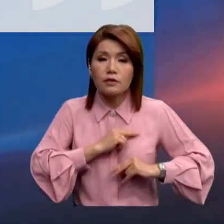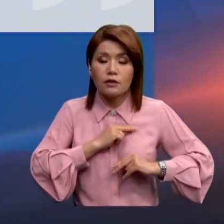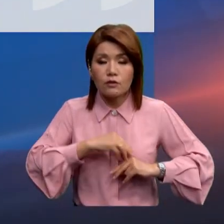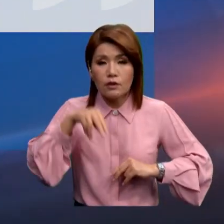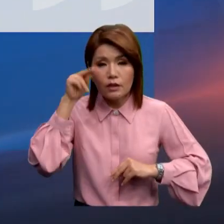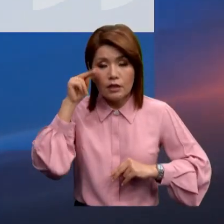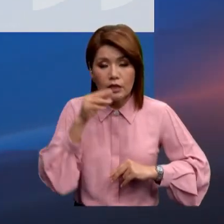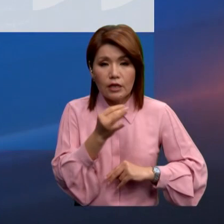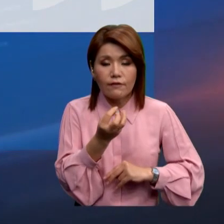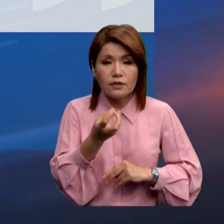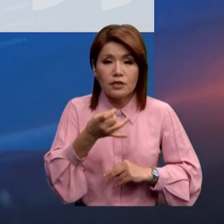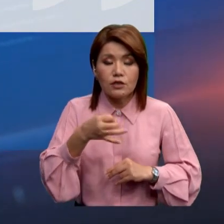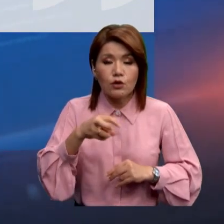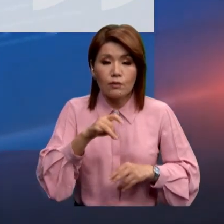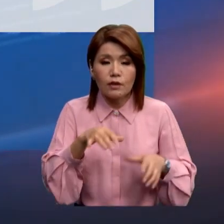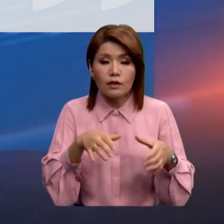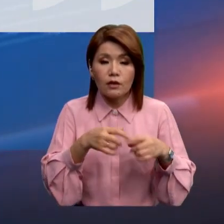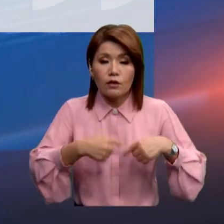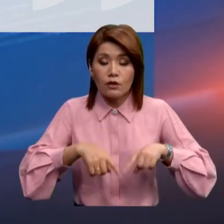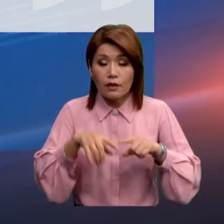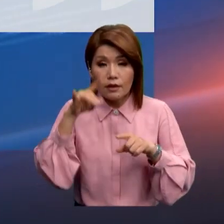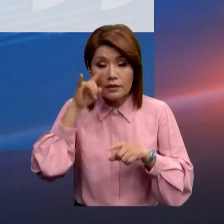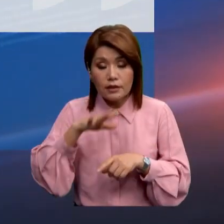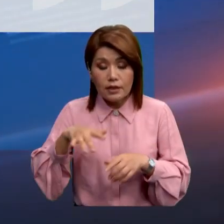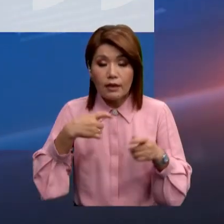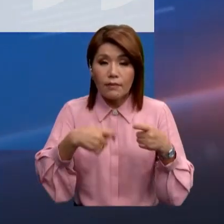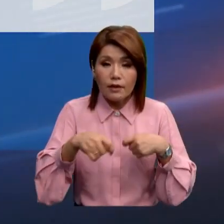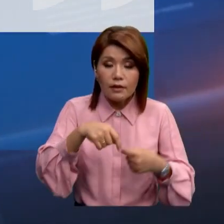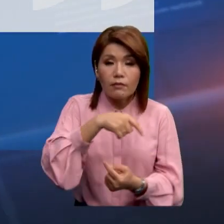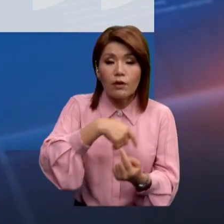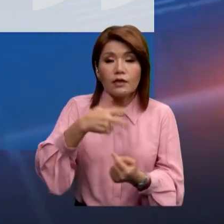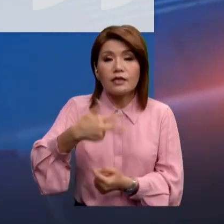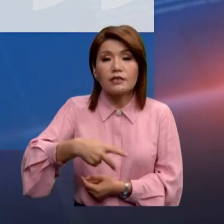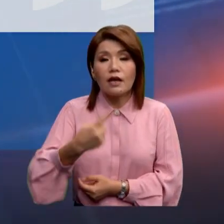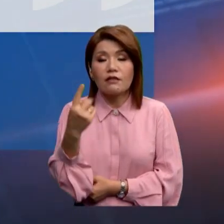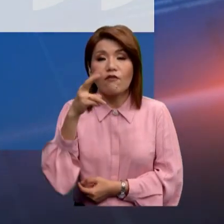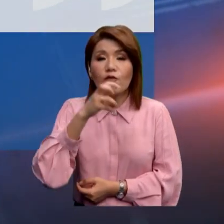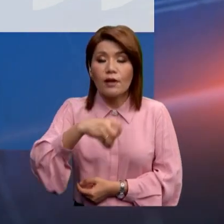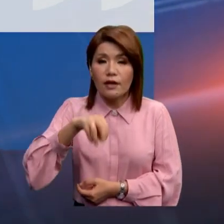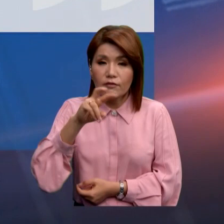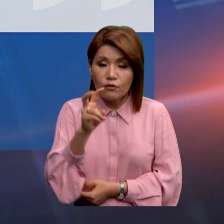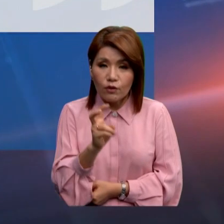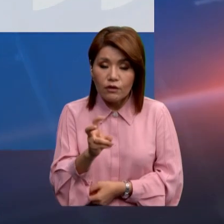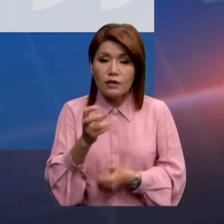Китаем в инвестиционной сфере. Объем казахско-китайской торговли достиг 31 миллиарда долларов,